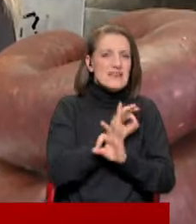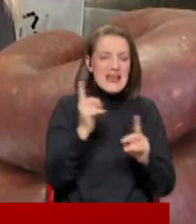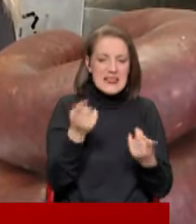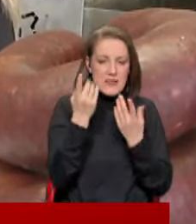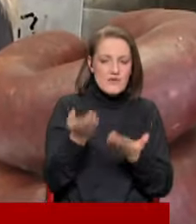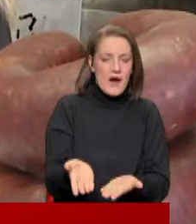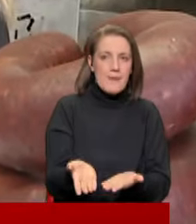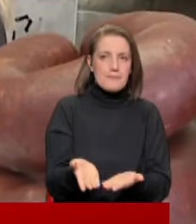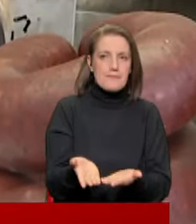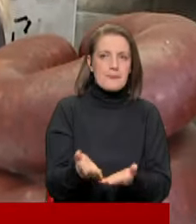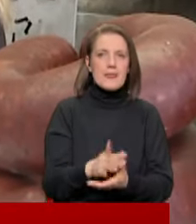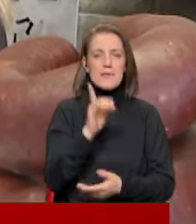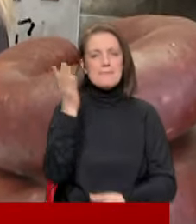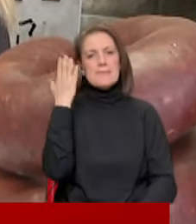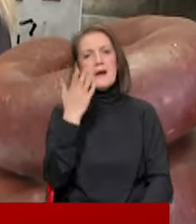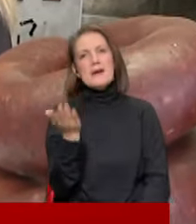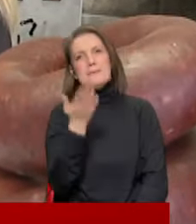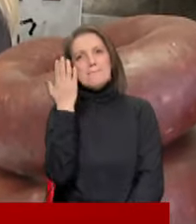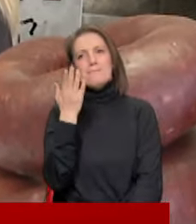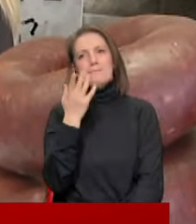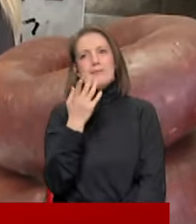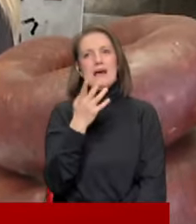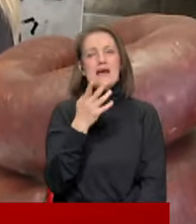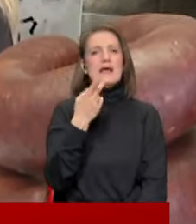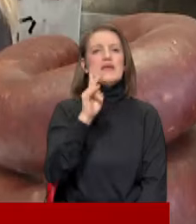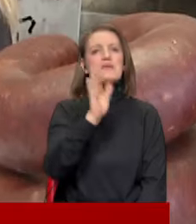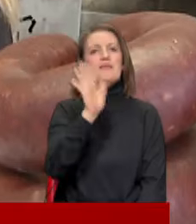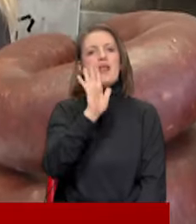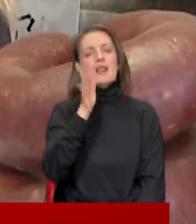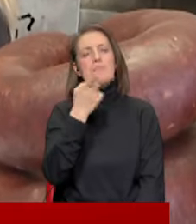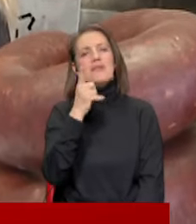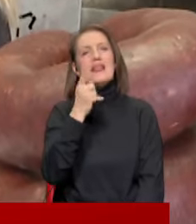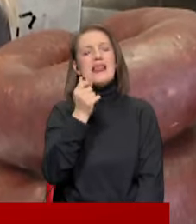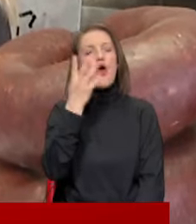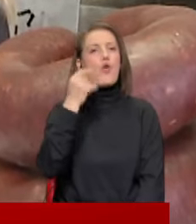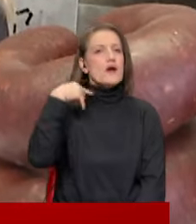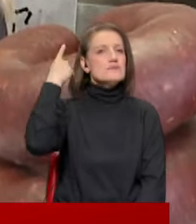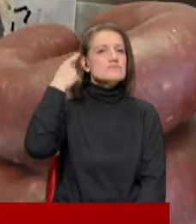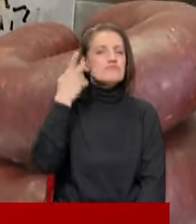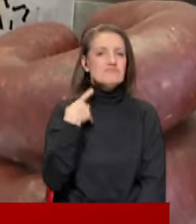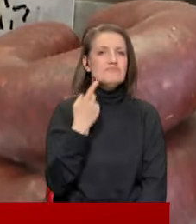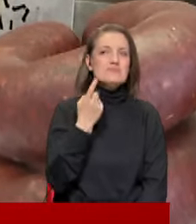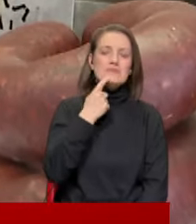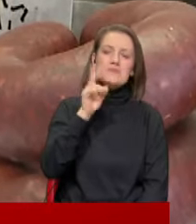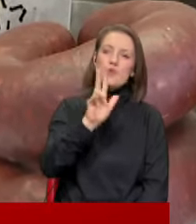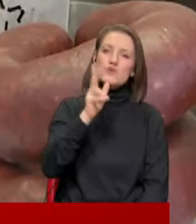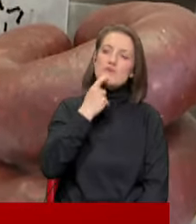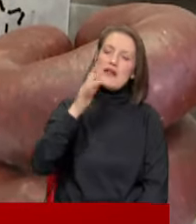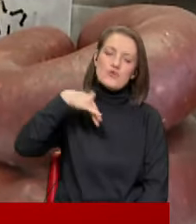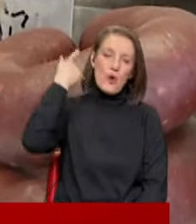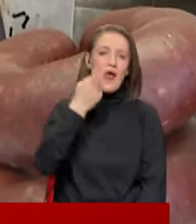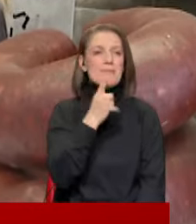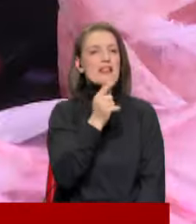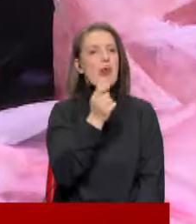geçer deselerdi ben hayal ederim yani işte böyle hani belki 50'lerde falan olur diye düşünürdüm şu an 2024